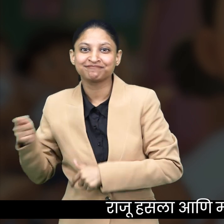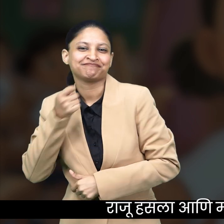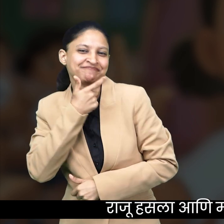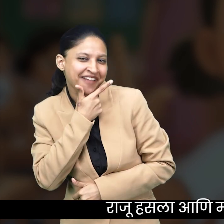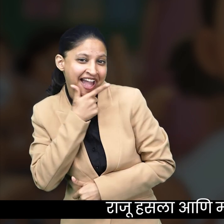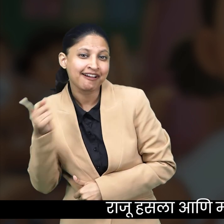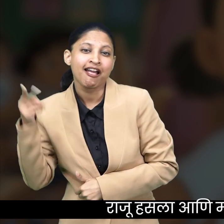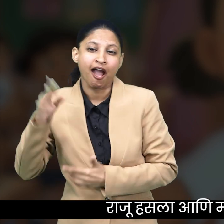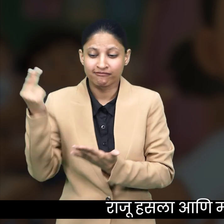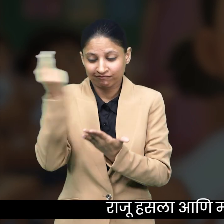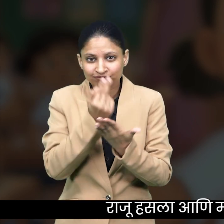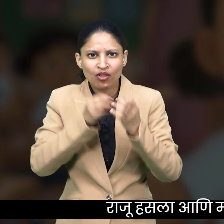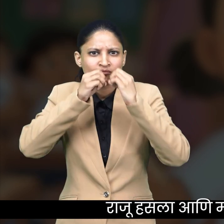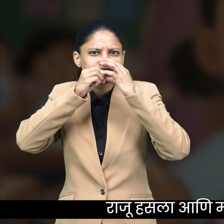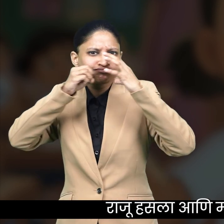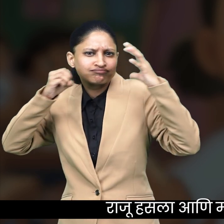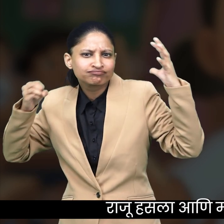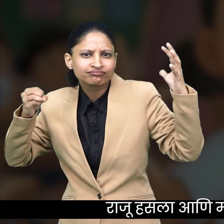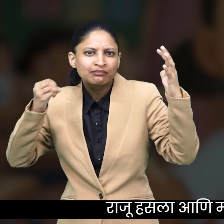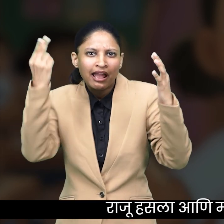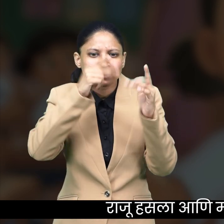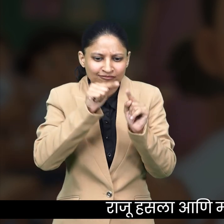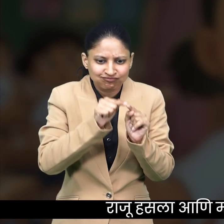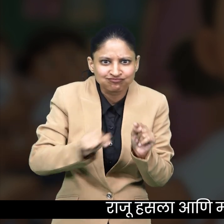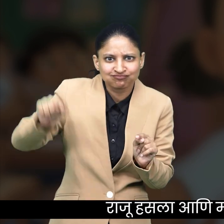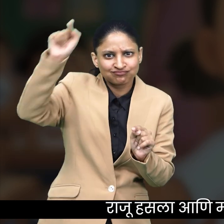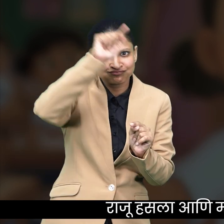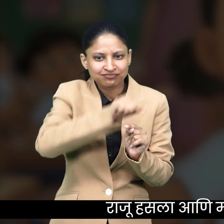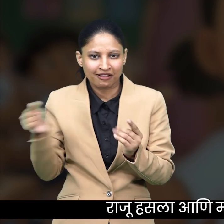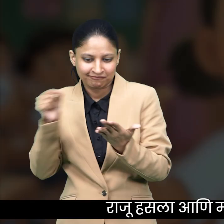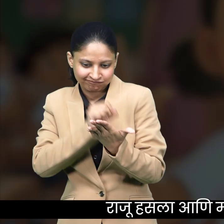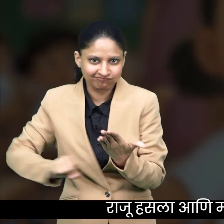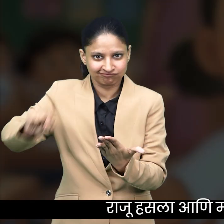राजू हसला आणि म्हणाला, आणि मी फुग्याचा आकार काढला.